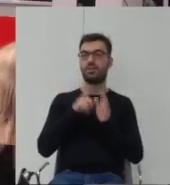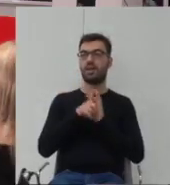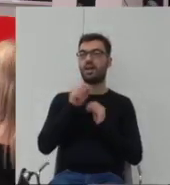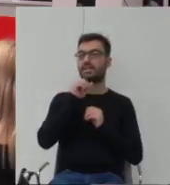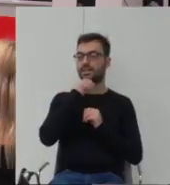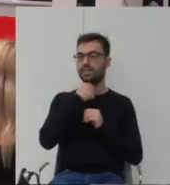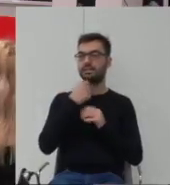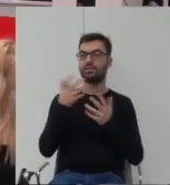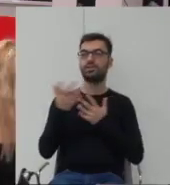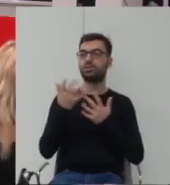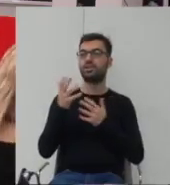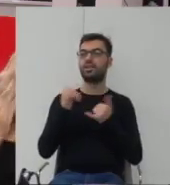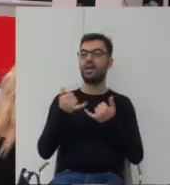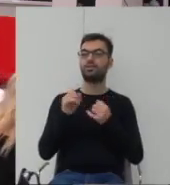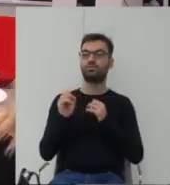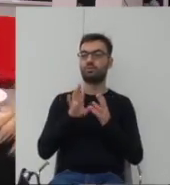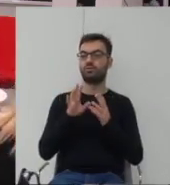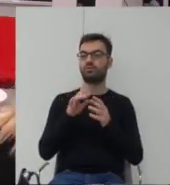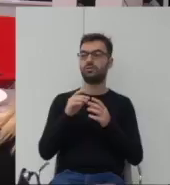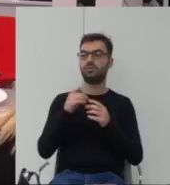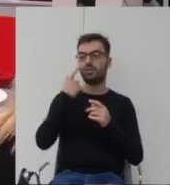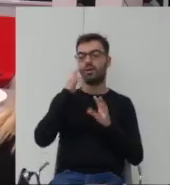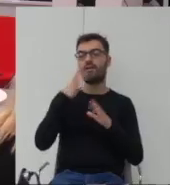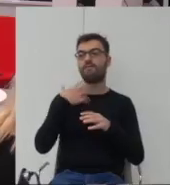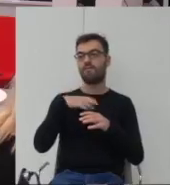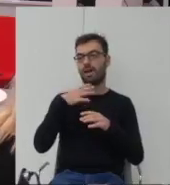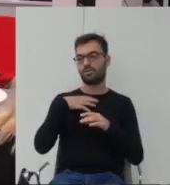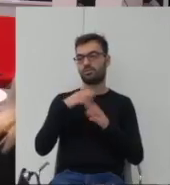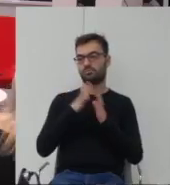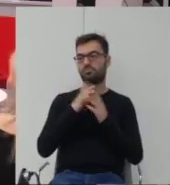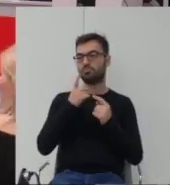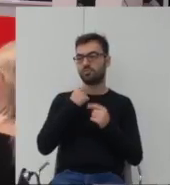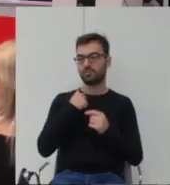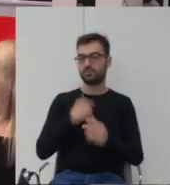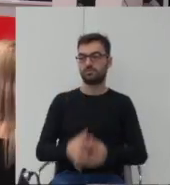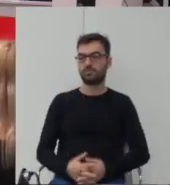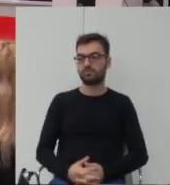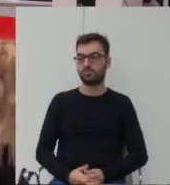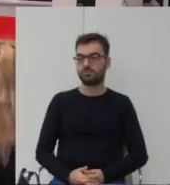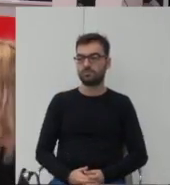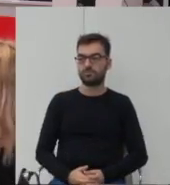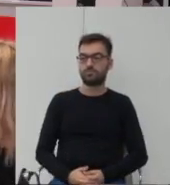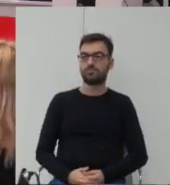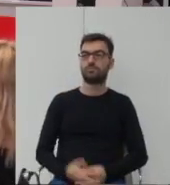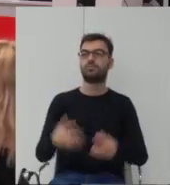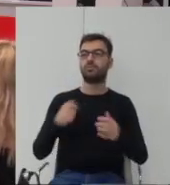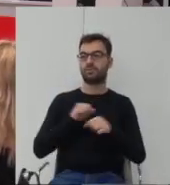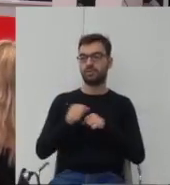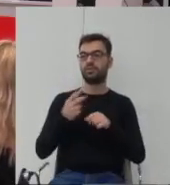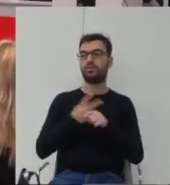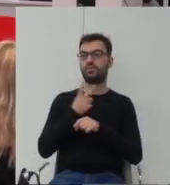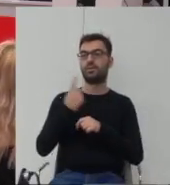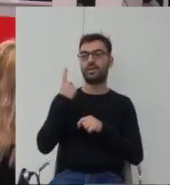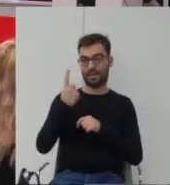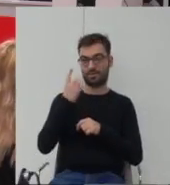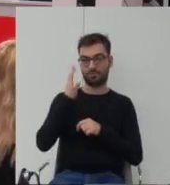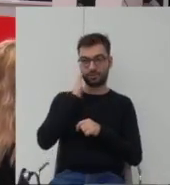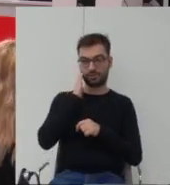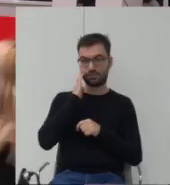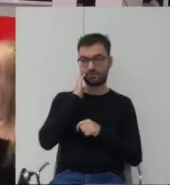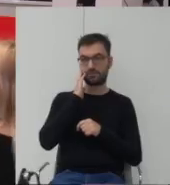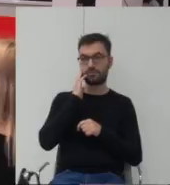dla seniorów. Gdzie i w jaki sposób i jaka to mniej więcej wartość, jeżeli Pan może określić? Jest dostępne jedno